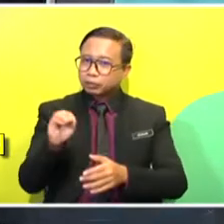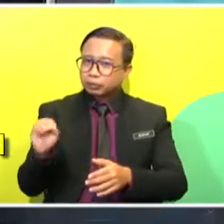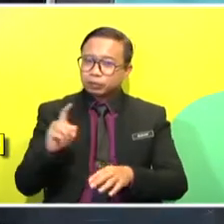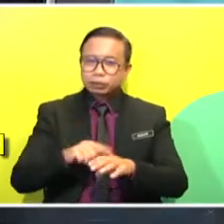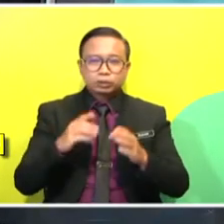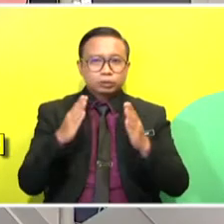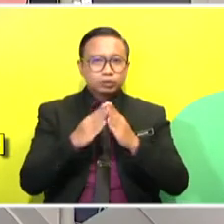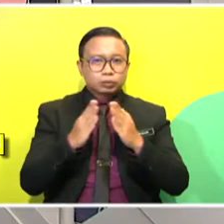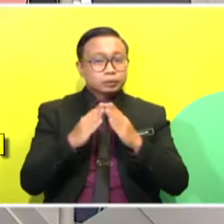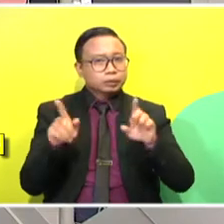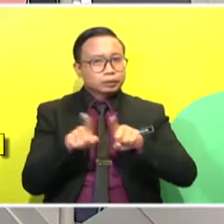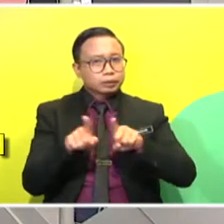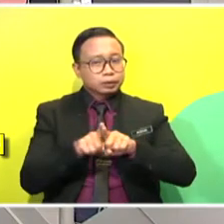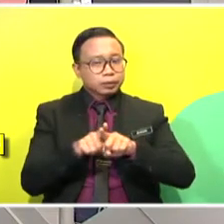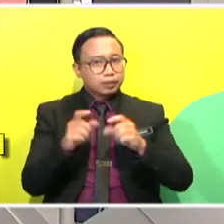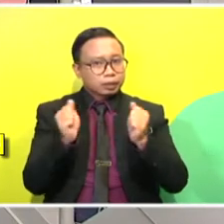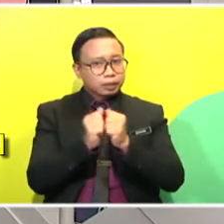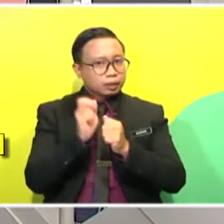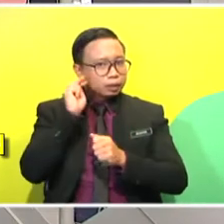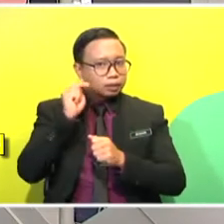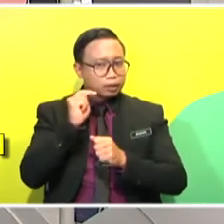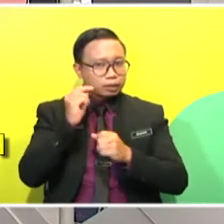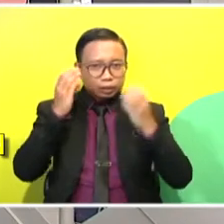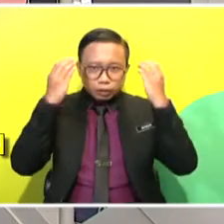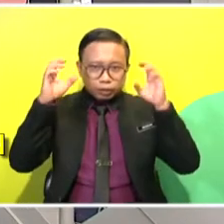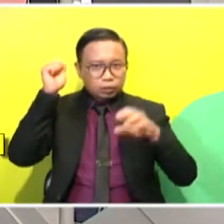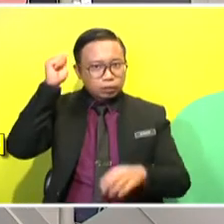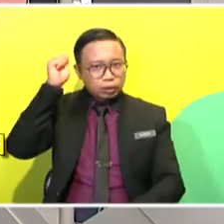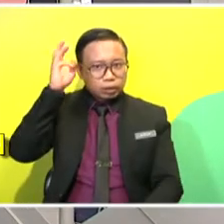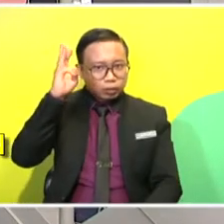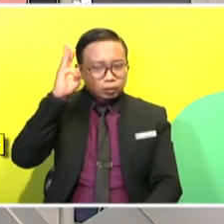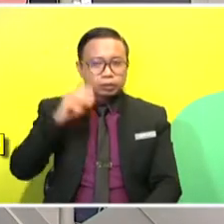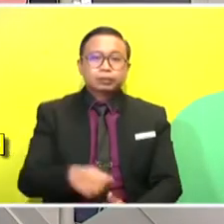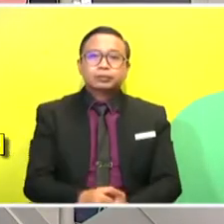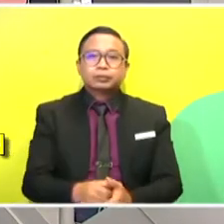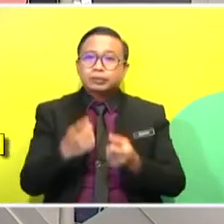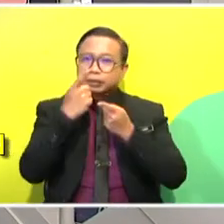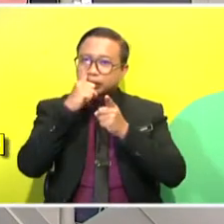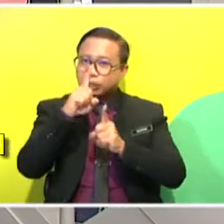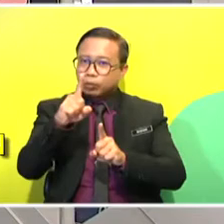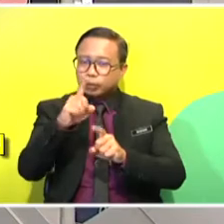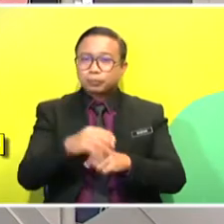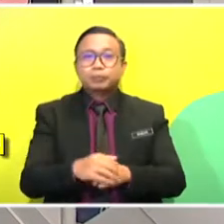kerana bersama-sama dengan Kak Nisa dan Cikgu Anwar untuk menjawab padanan ini.